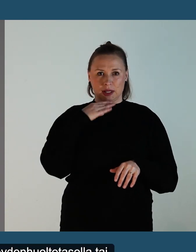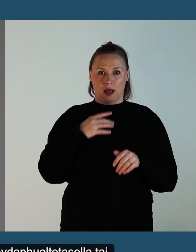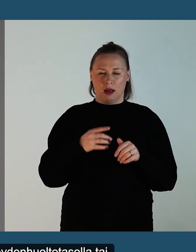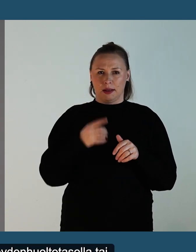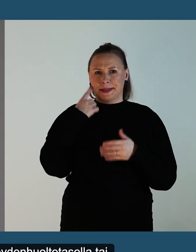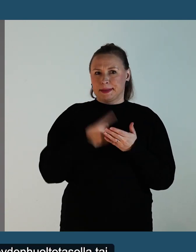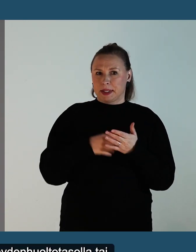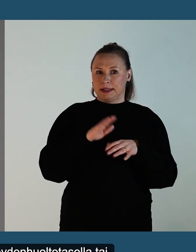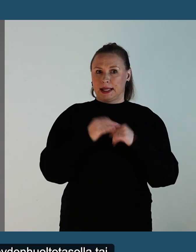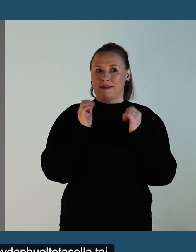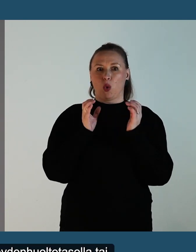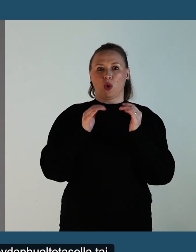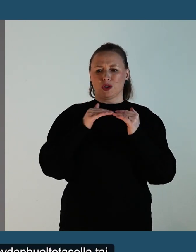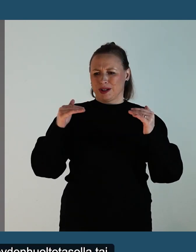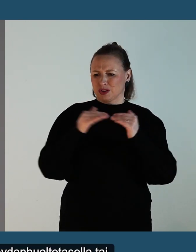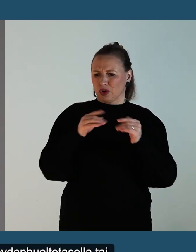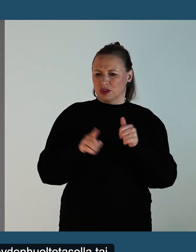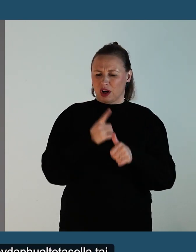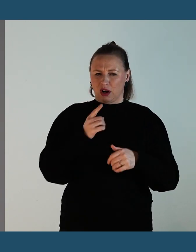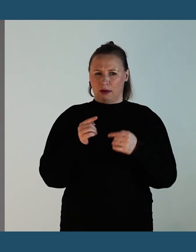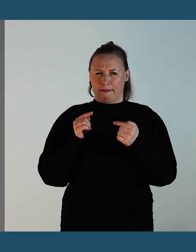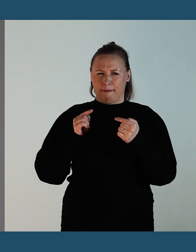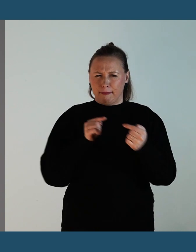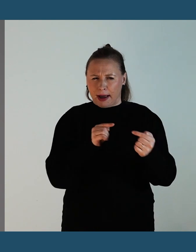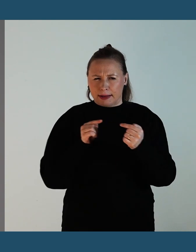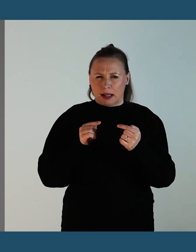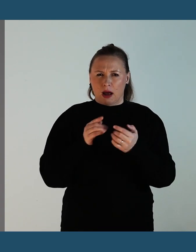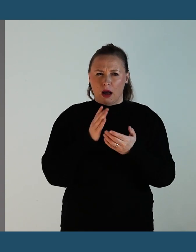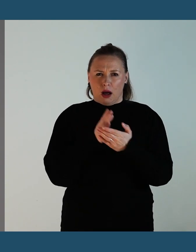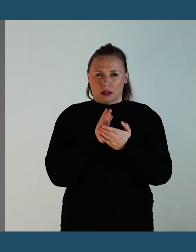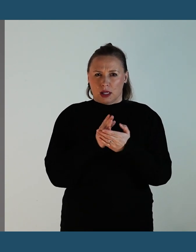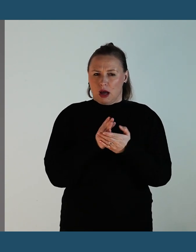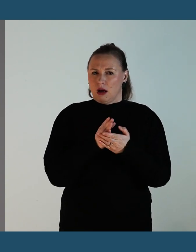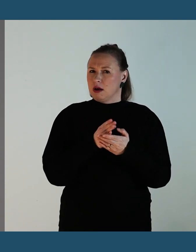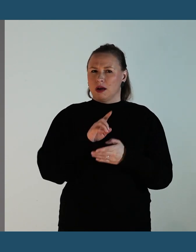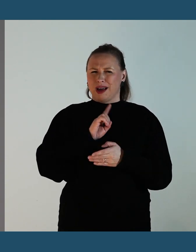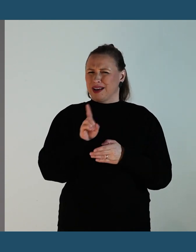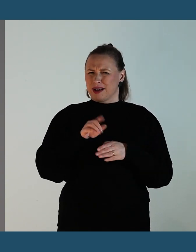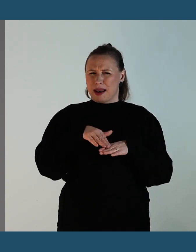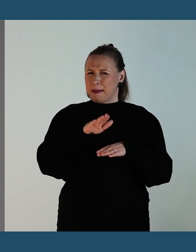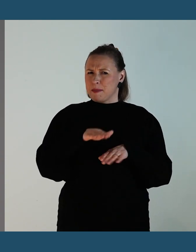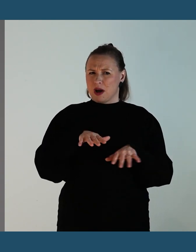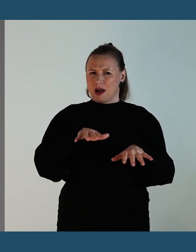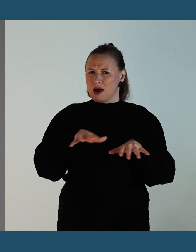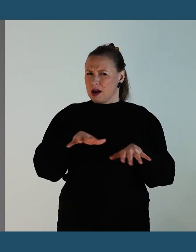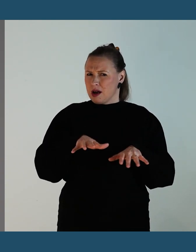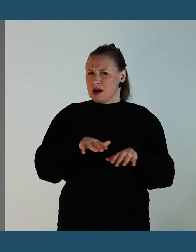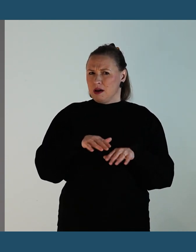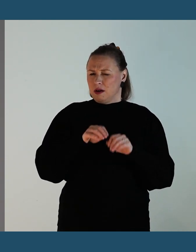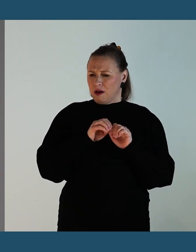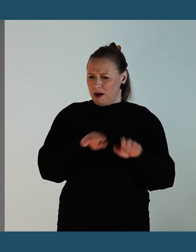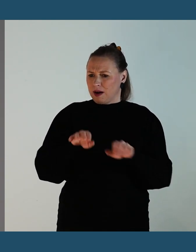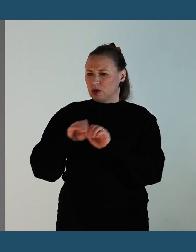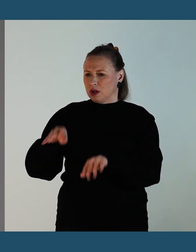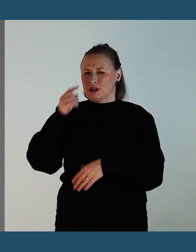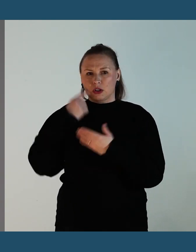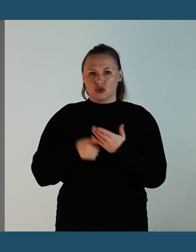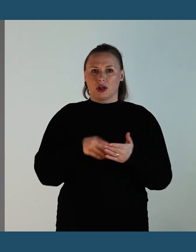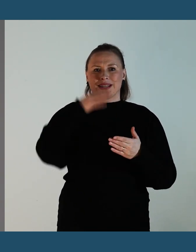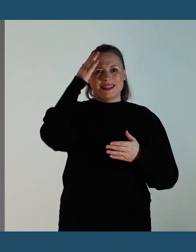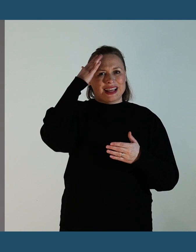siellä terveydenhuoltotasolla tai jossain muualla, että se on tosi tärkeää, että se tieto on